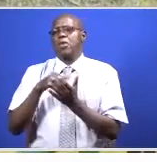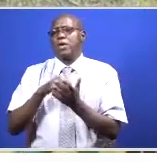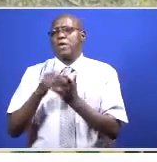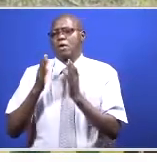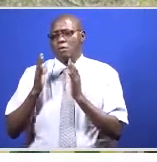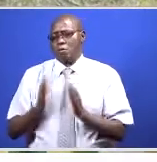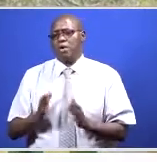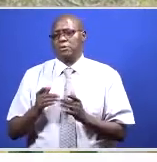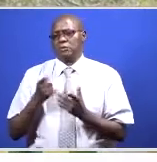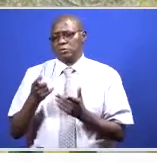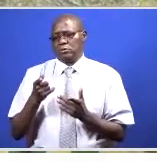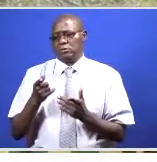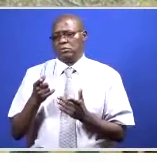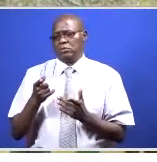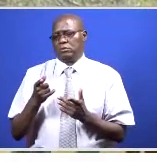mavumbini tena